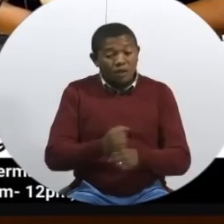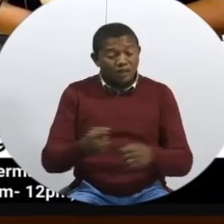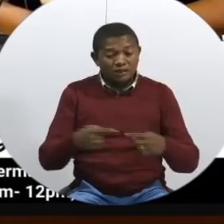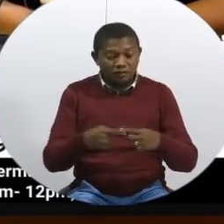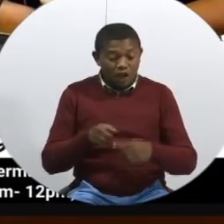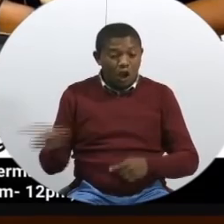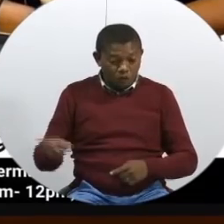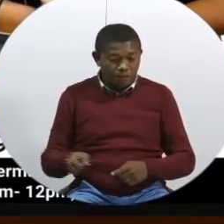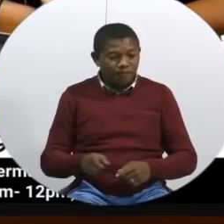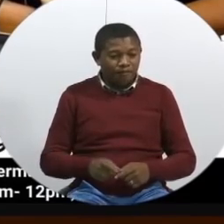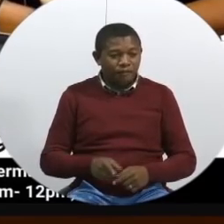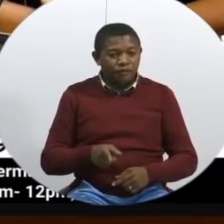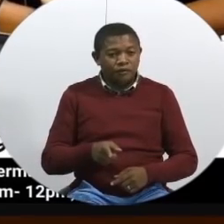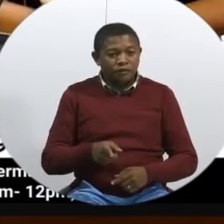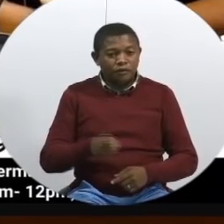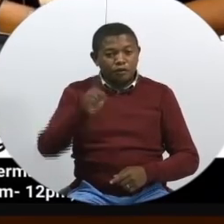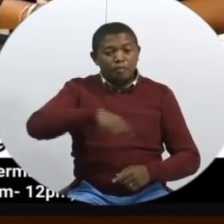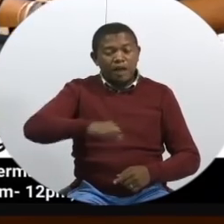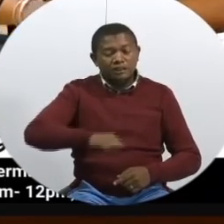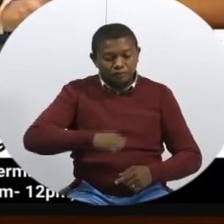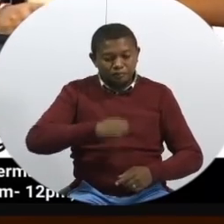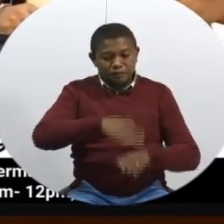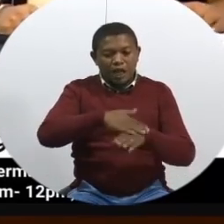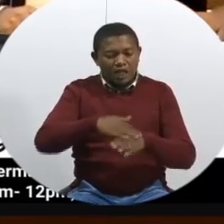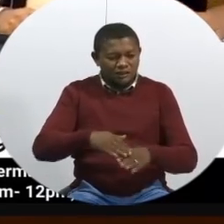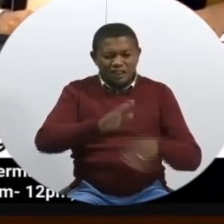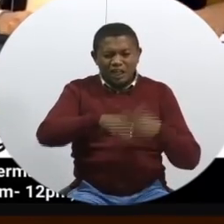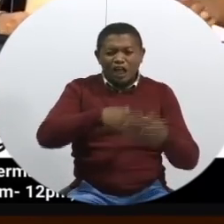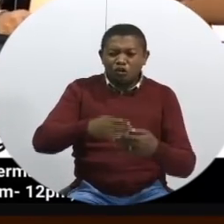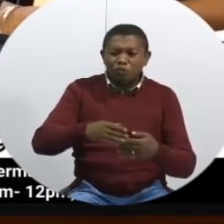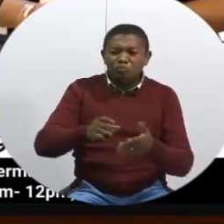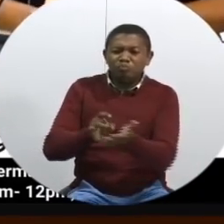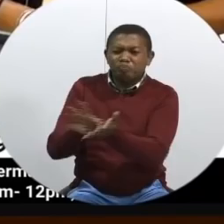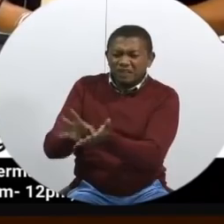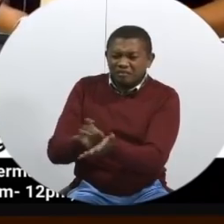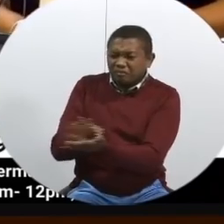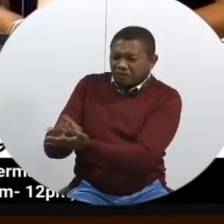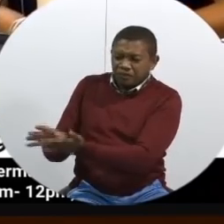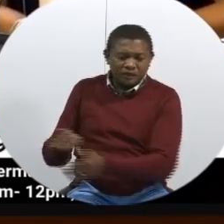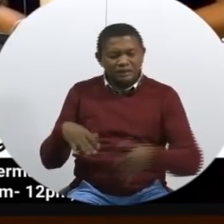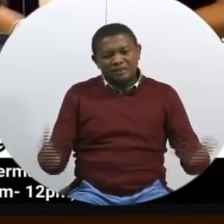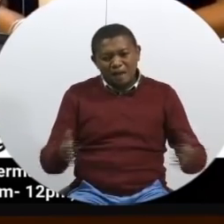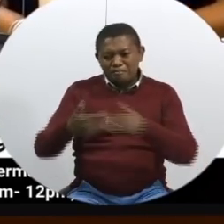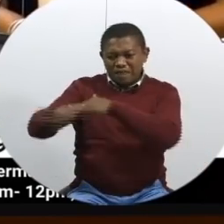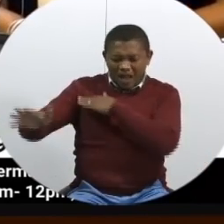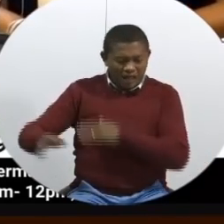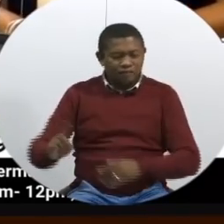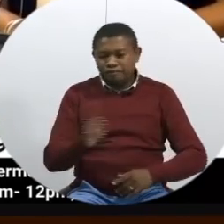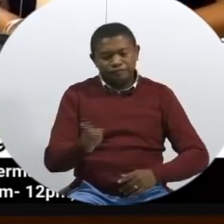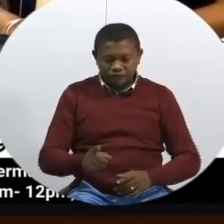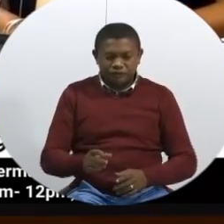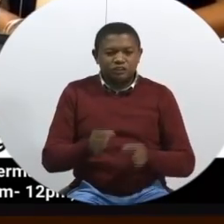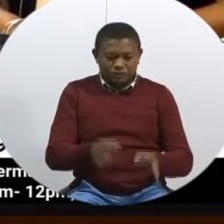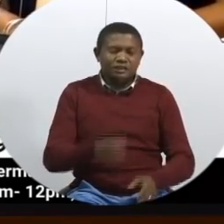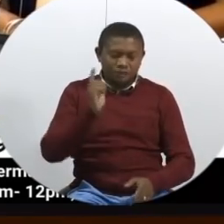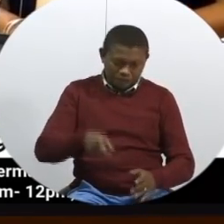mpiasa malagasy ajanona na atao chômage teknika io an na ajanona izany an fa dia izay ny fanarana tamin'izy